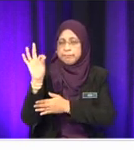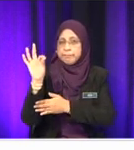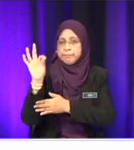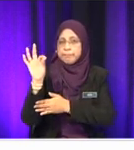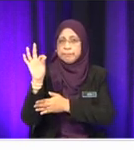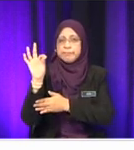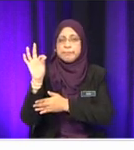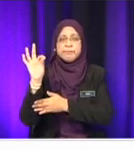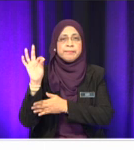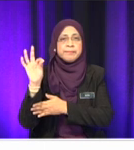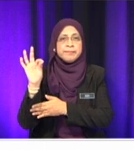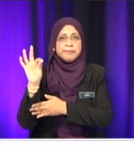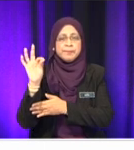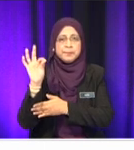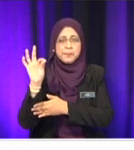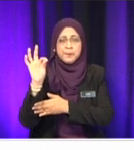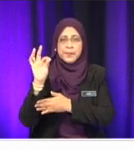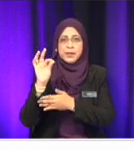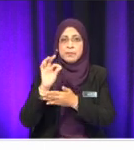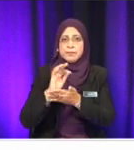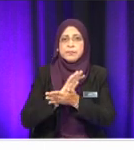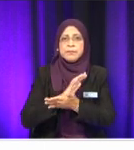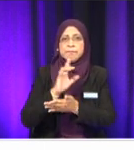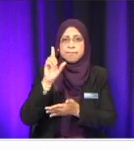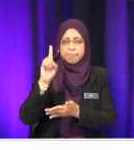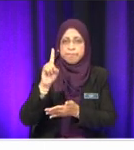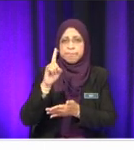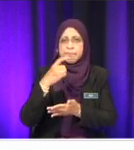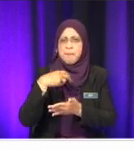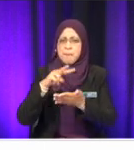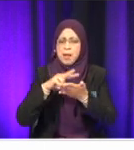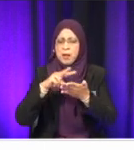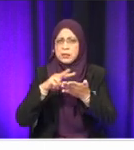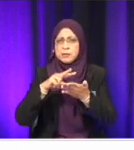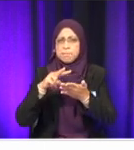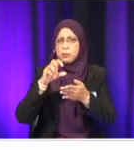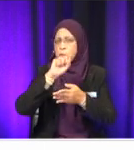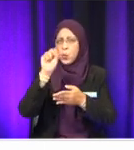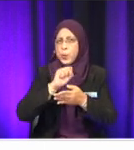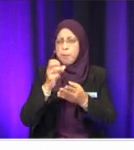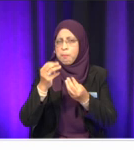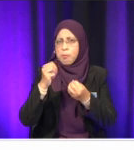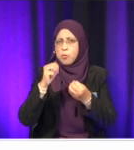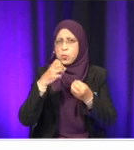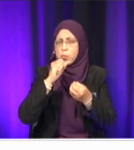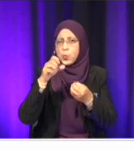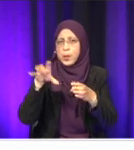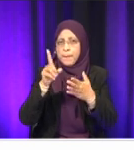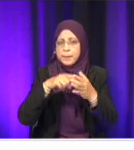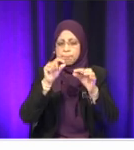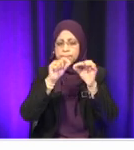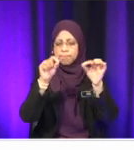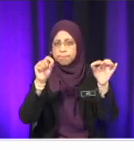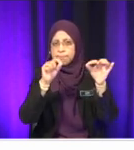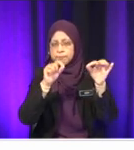selanjutnya kita memang ada arahan kepada calon yang kita mengingatkan Semoga kita ada 40 soal